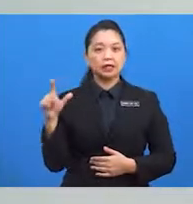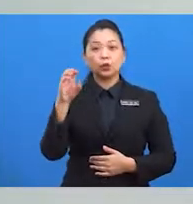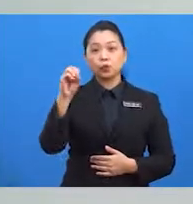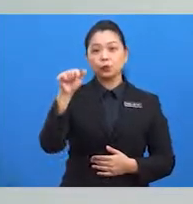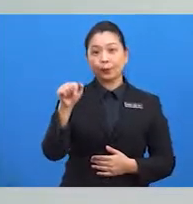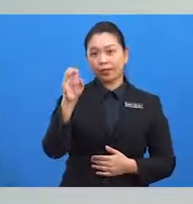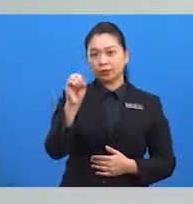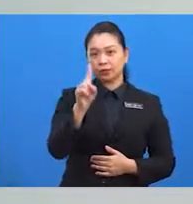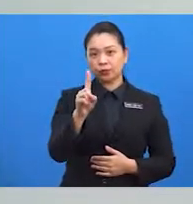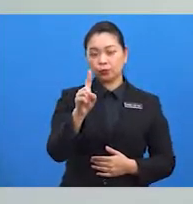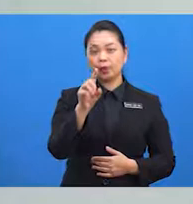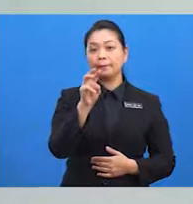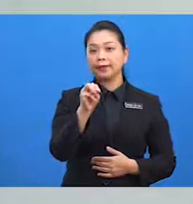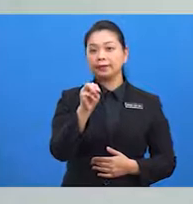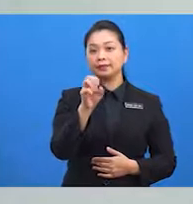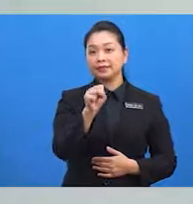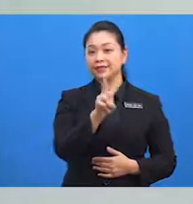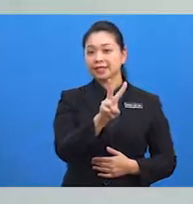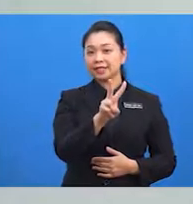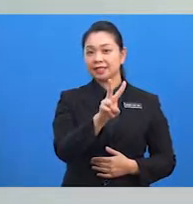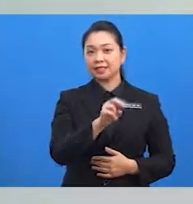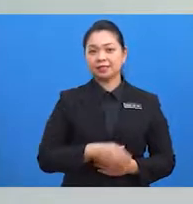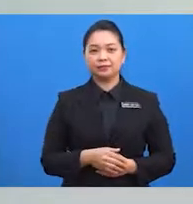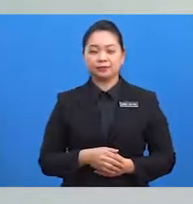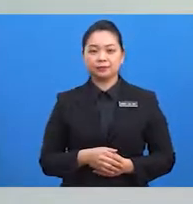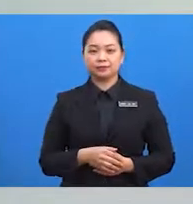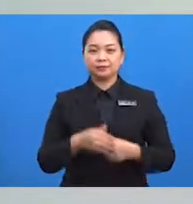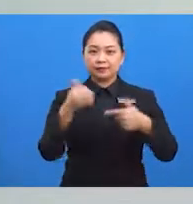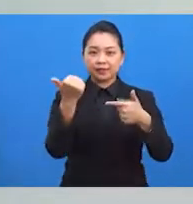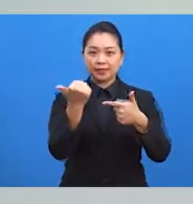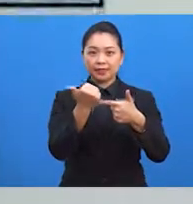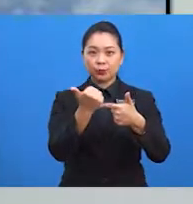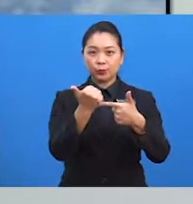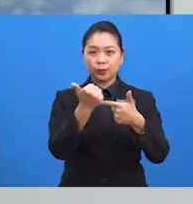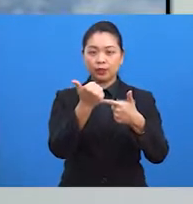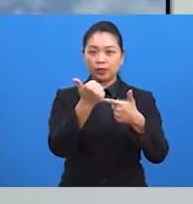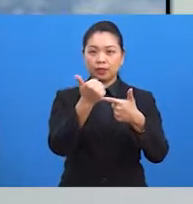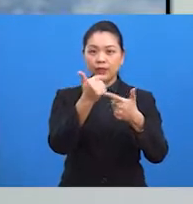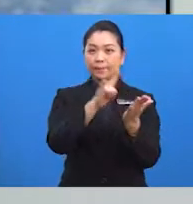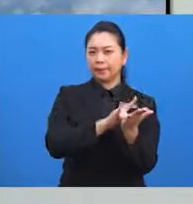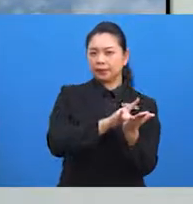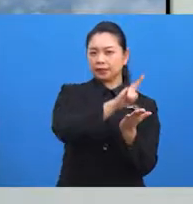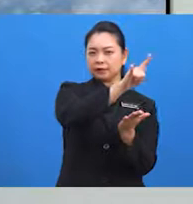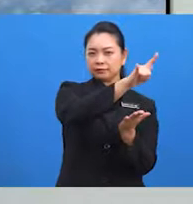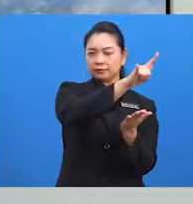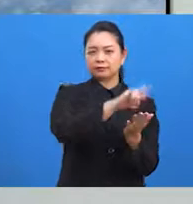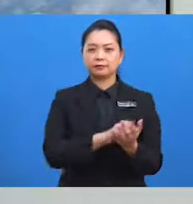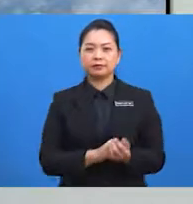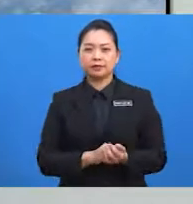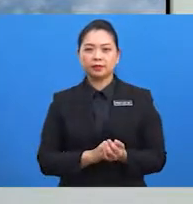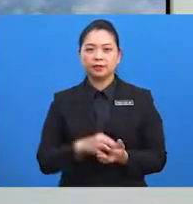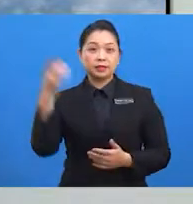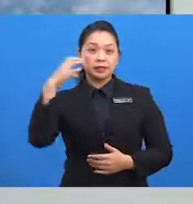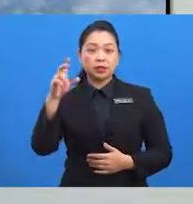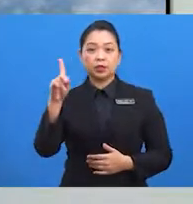microsievert kedua penerbangan sinar kosmik ialah